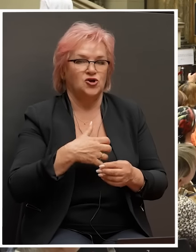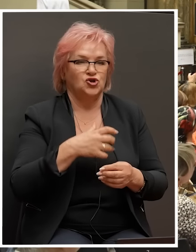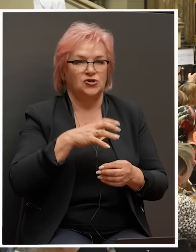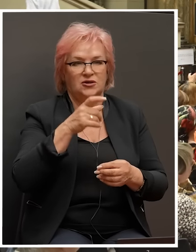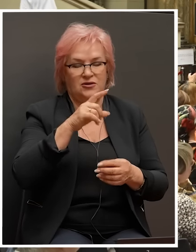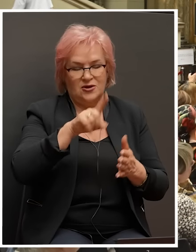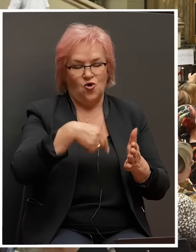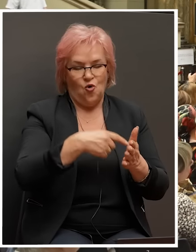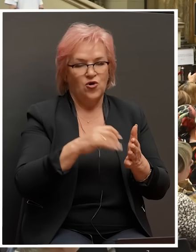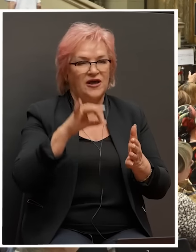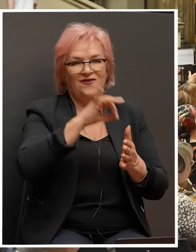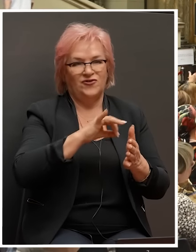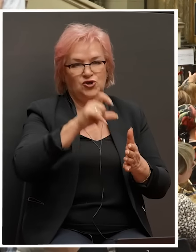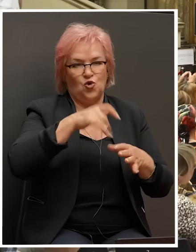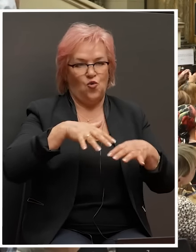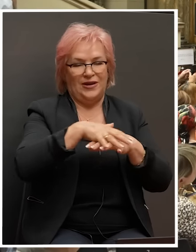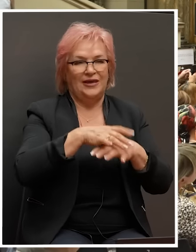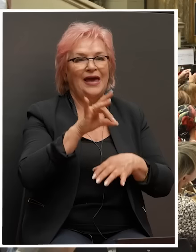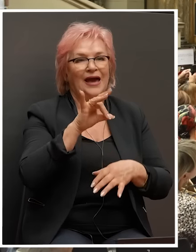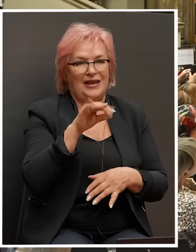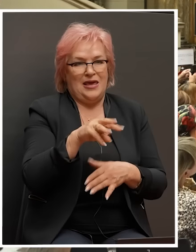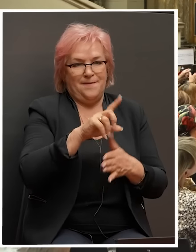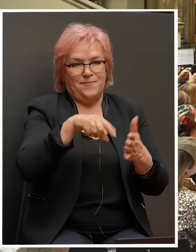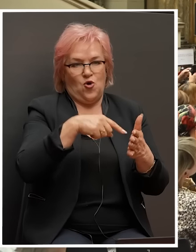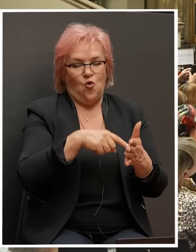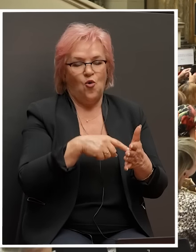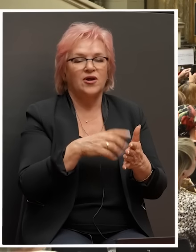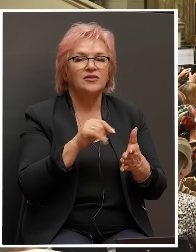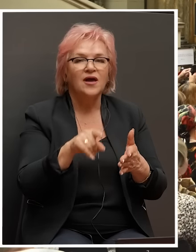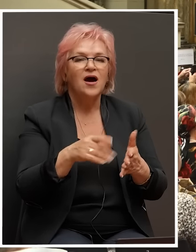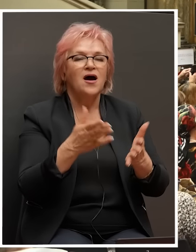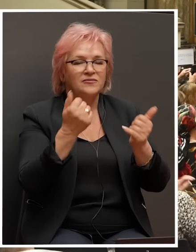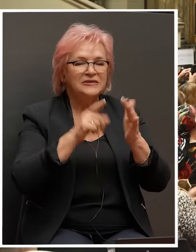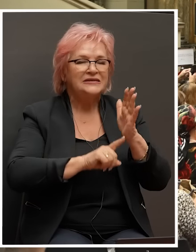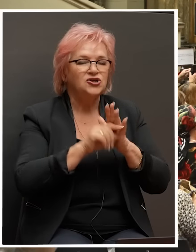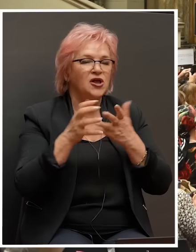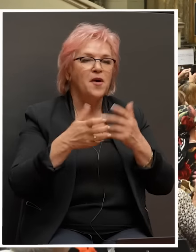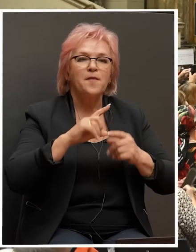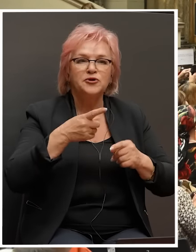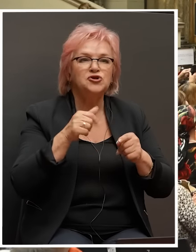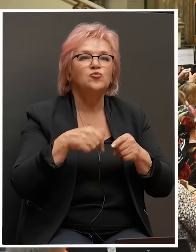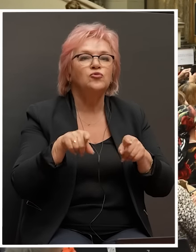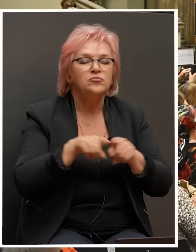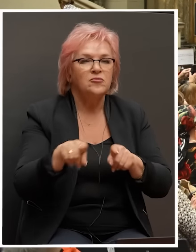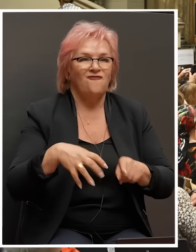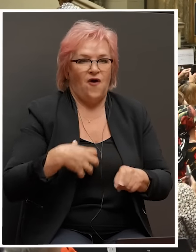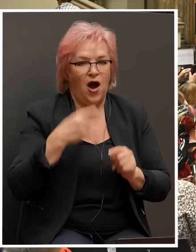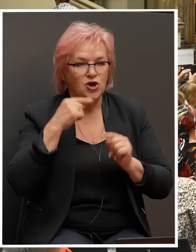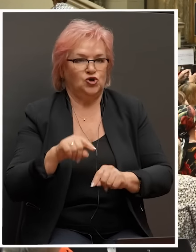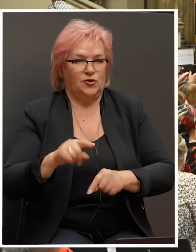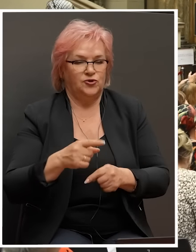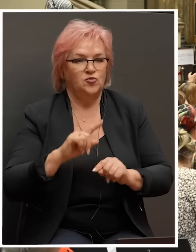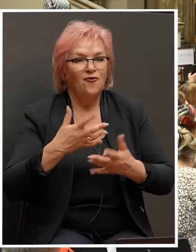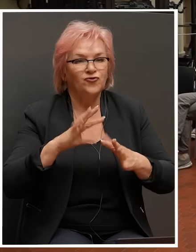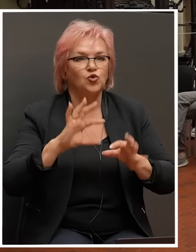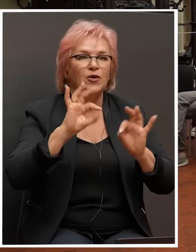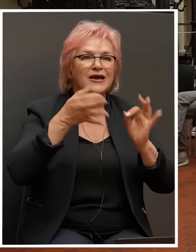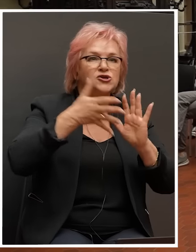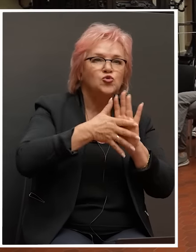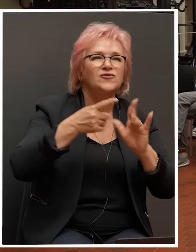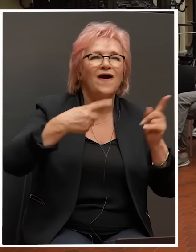человеческой цивилизации, города Рима. А, собственно говоря, давайте сначала разберемся, почему это так важно, и почему вдруг искусствоведы